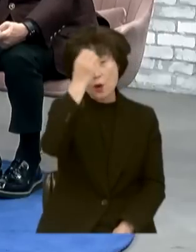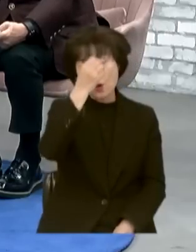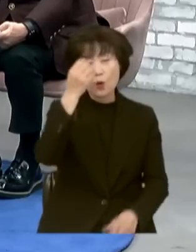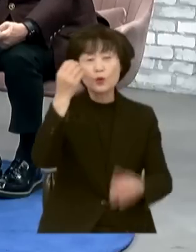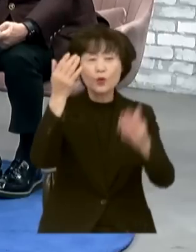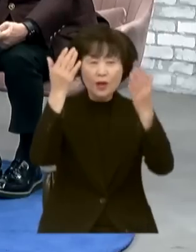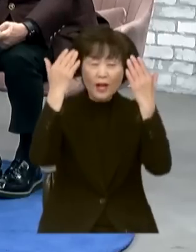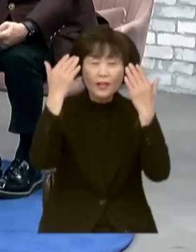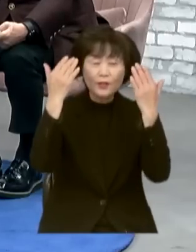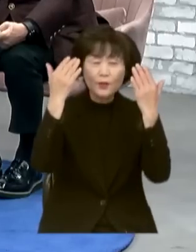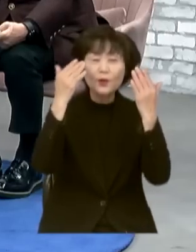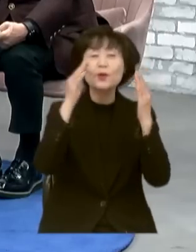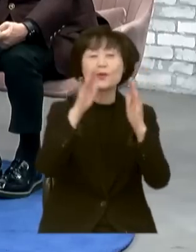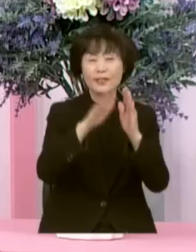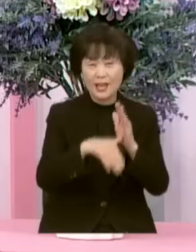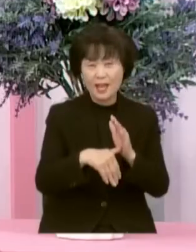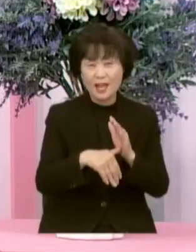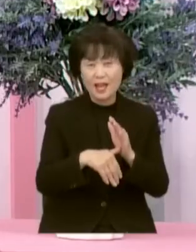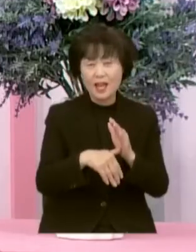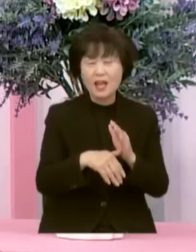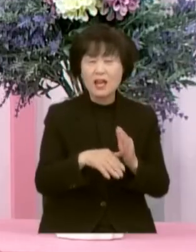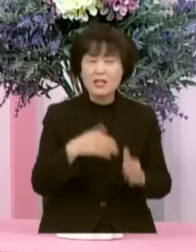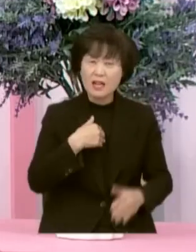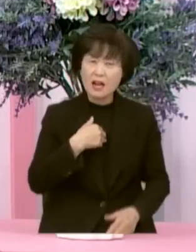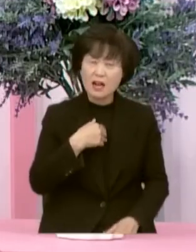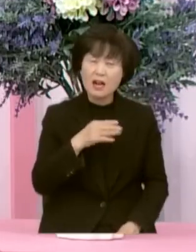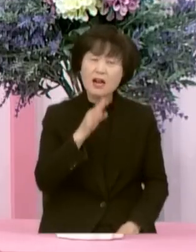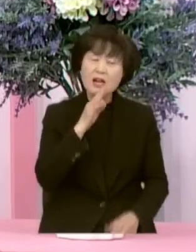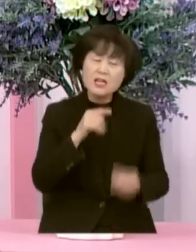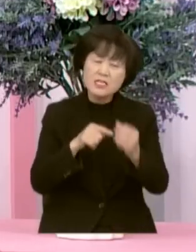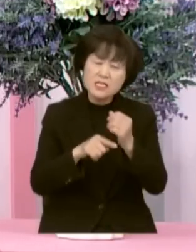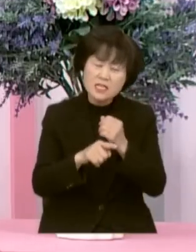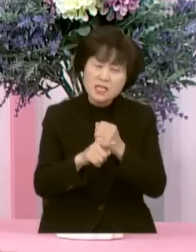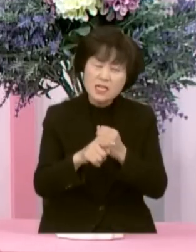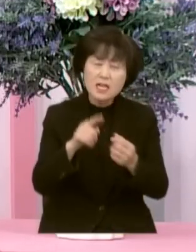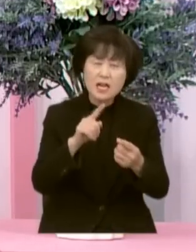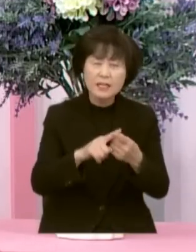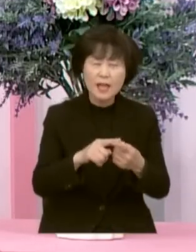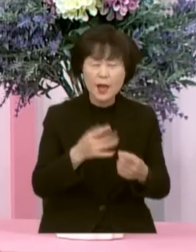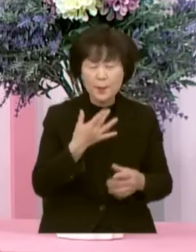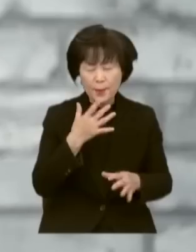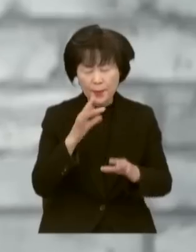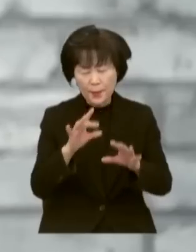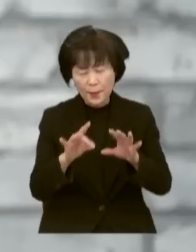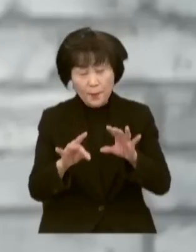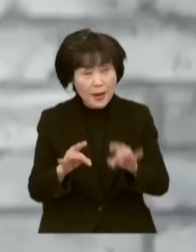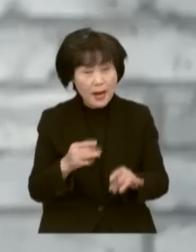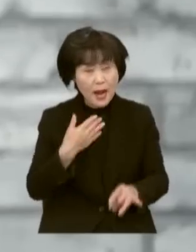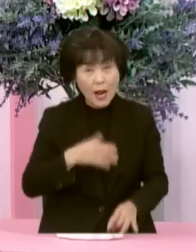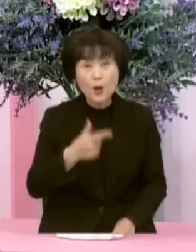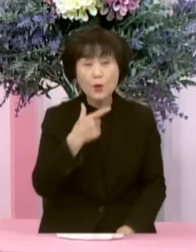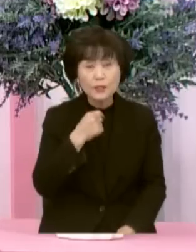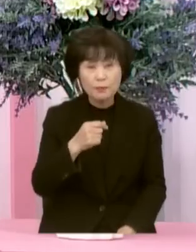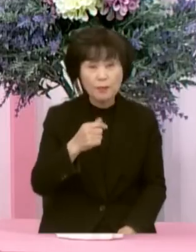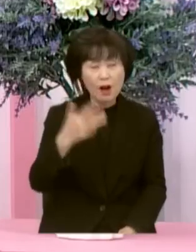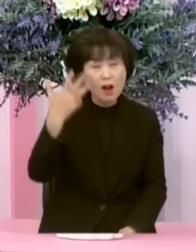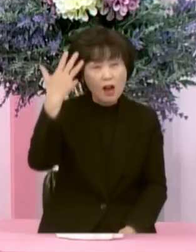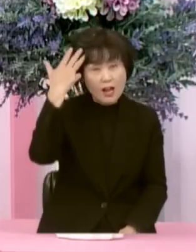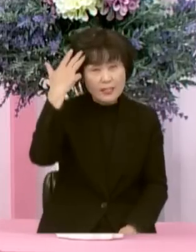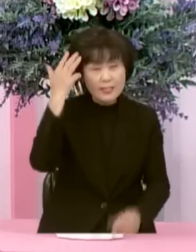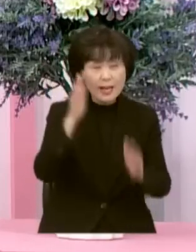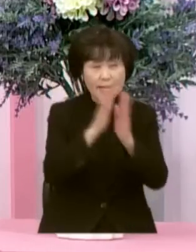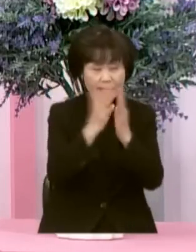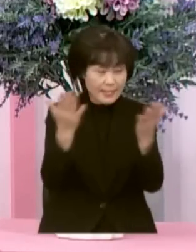고등학교 때 일인데 진리가 너무너무 알고 싶었어요. 그래서 철학 서적 막 끄적이고 몇 학년 때요? 고등학교 때. 어.